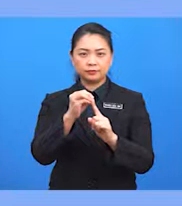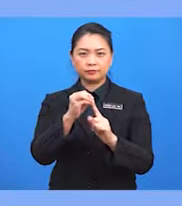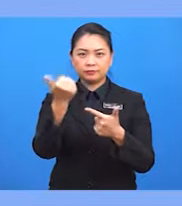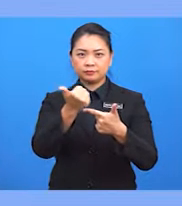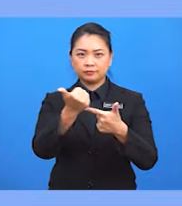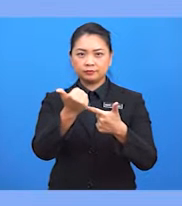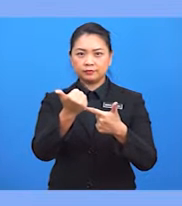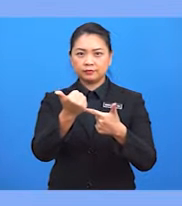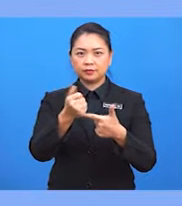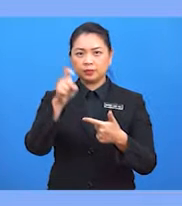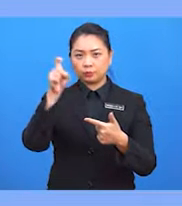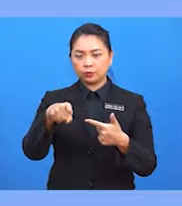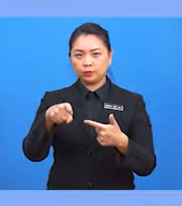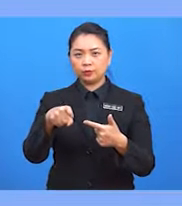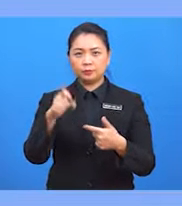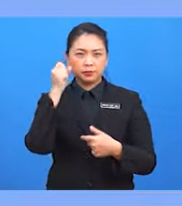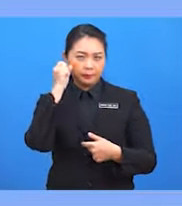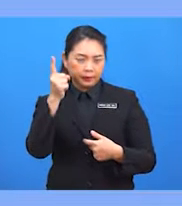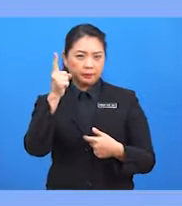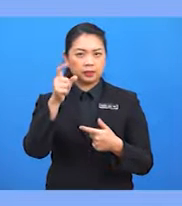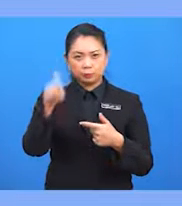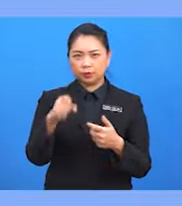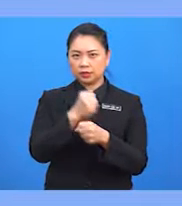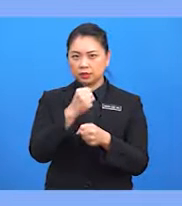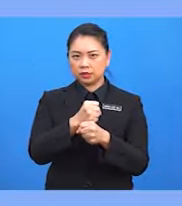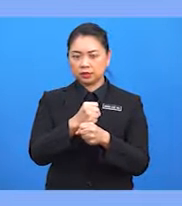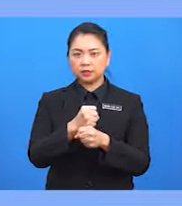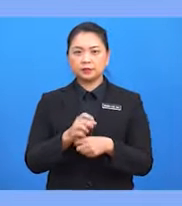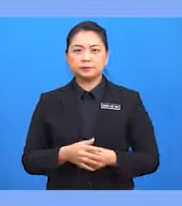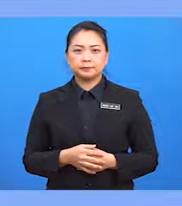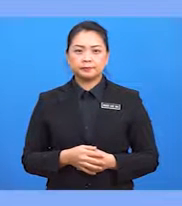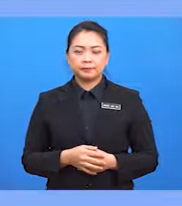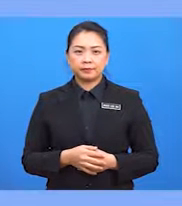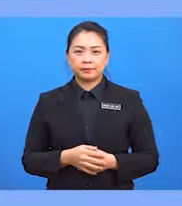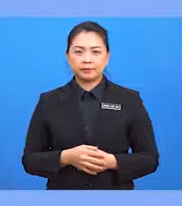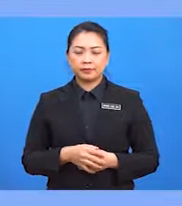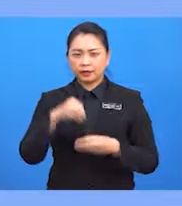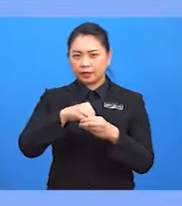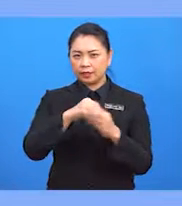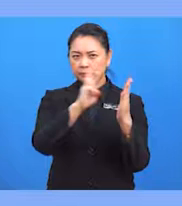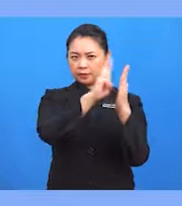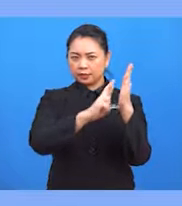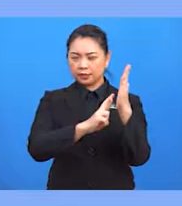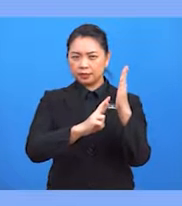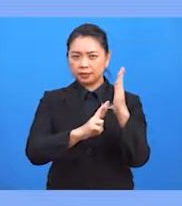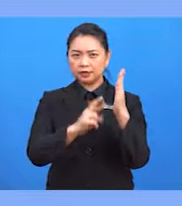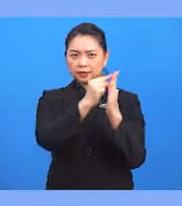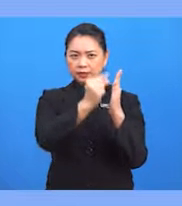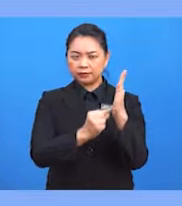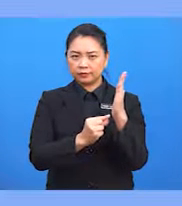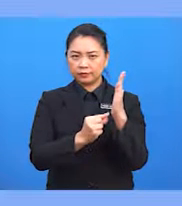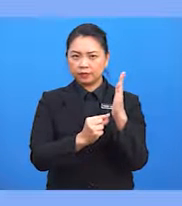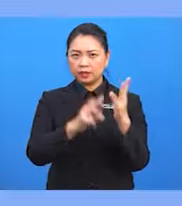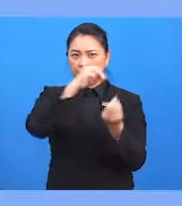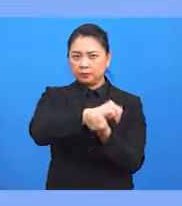memahami kepulangan kerja bagi foto manipulasi. Dalam industri rekaan grafik, karya foto manipulasi